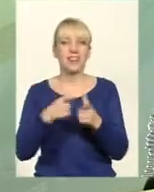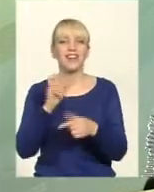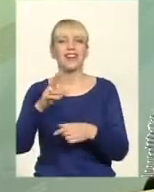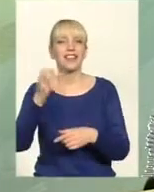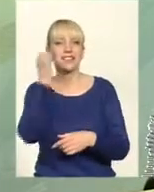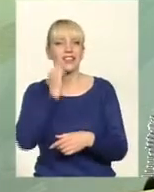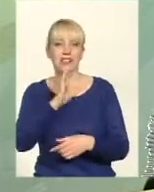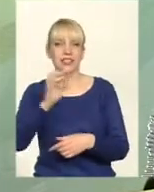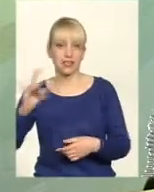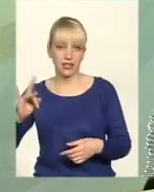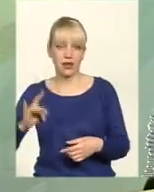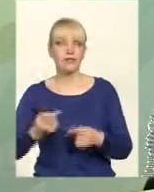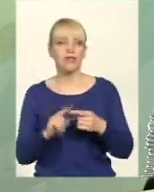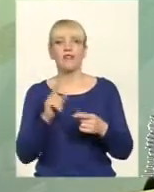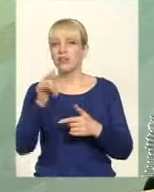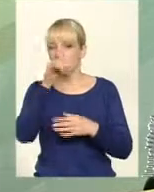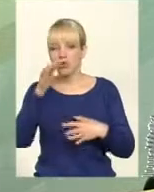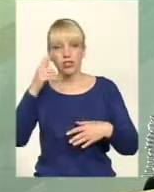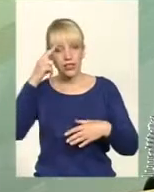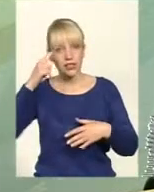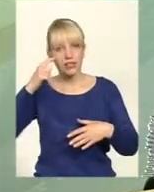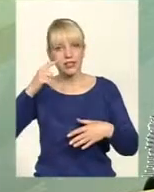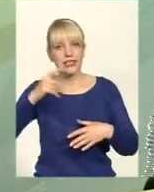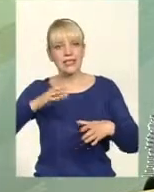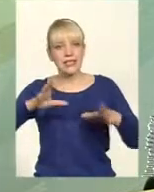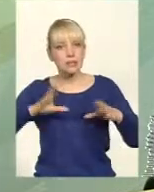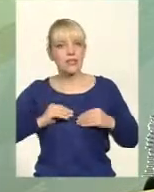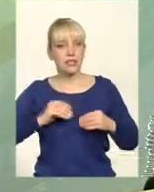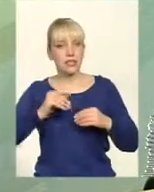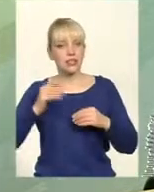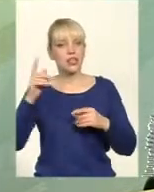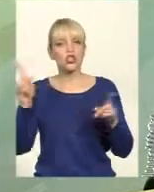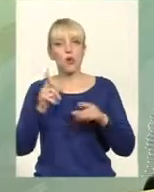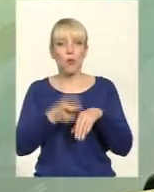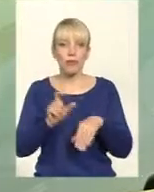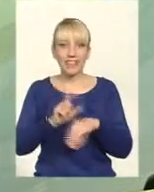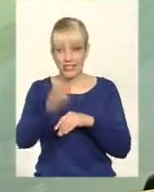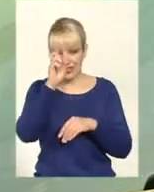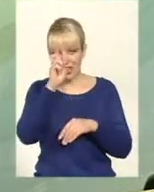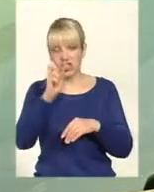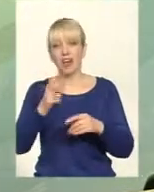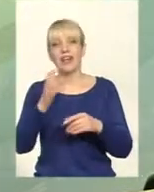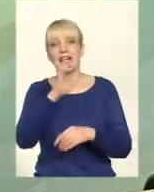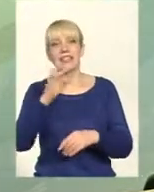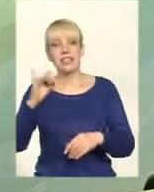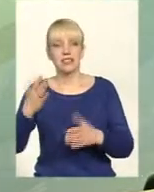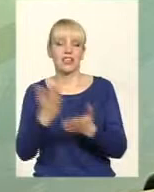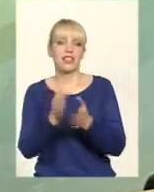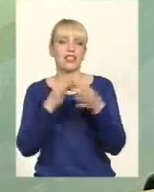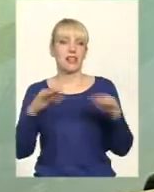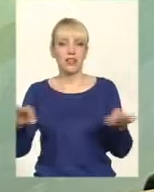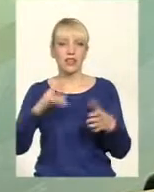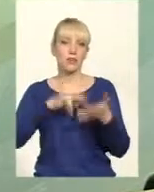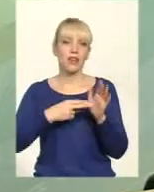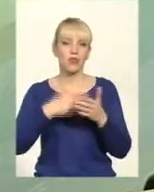того простору, який був. Він не може змиритися з думкою, що більшість держав РСР стали незалежними, і вони, він планує